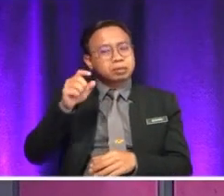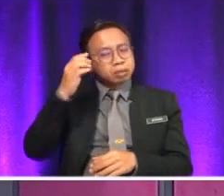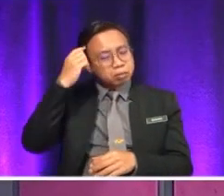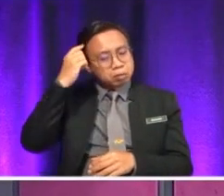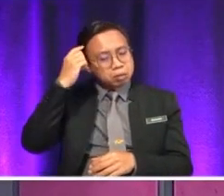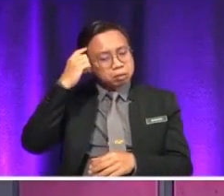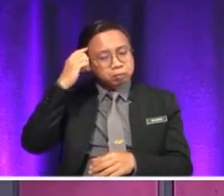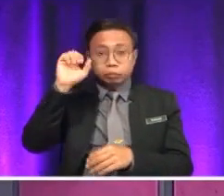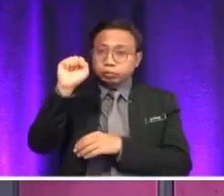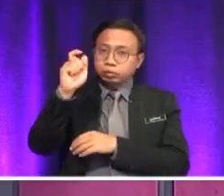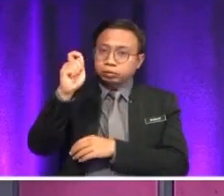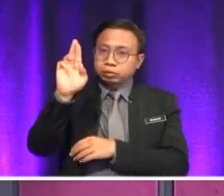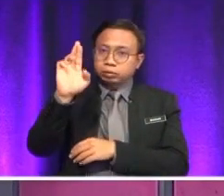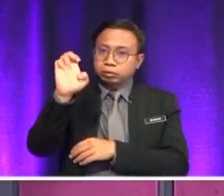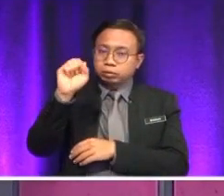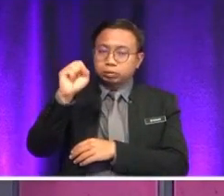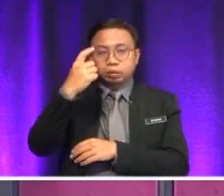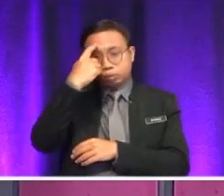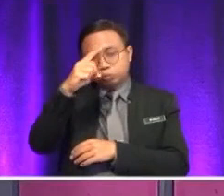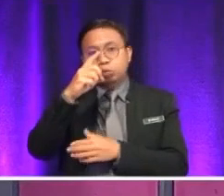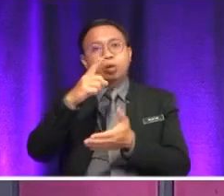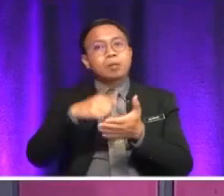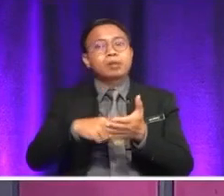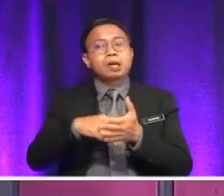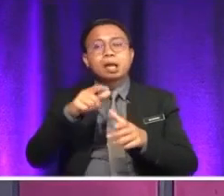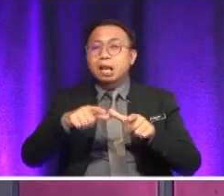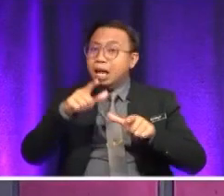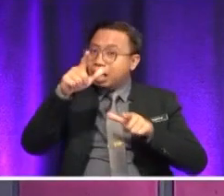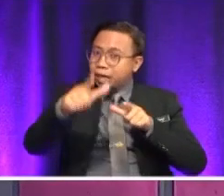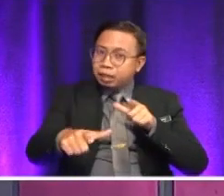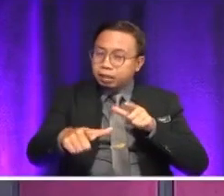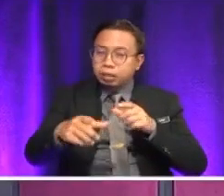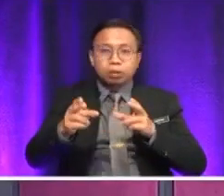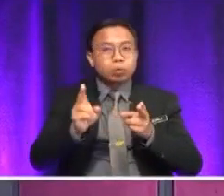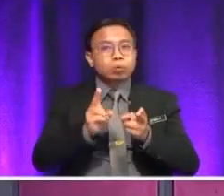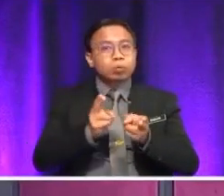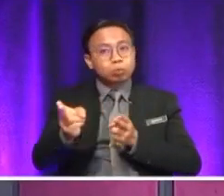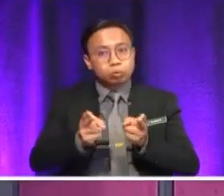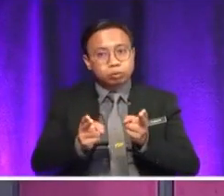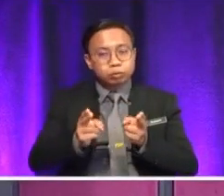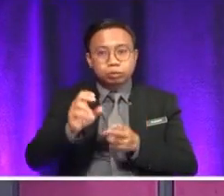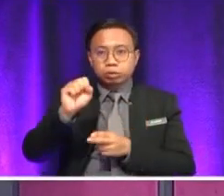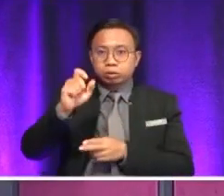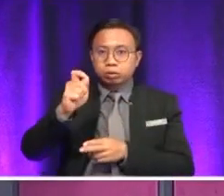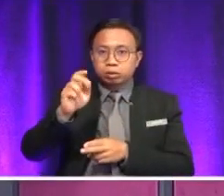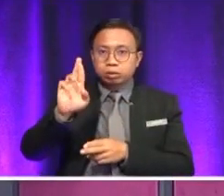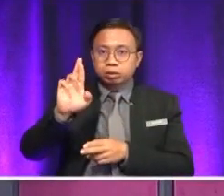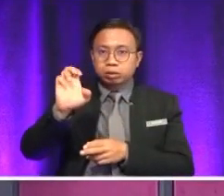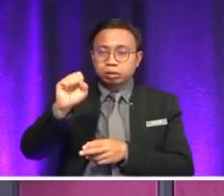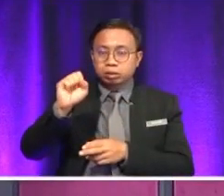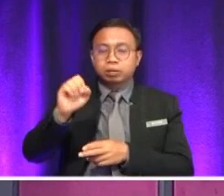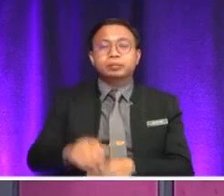stres. Okey. Untuk apakah langkah-langkah menangani stres? Okey, saya nak buat